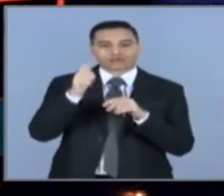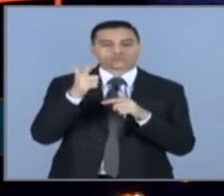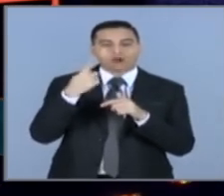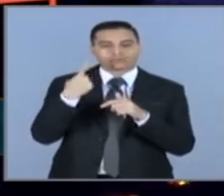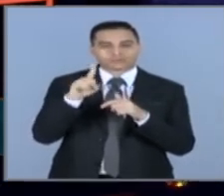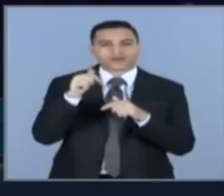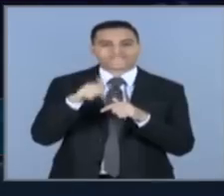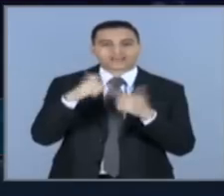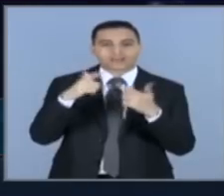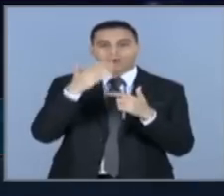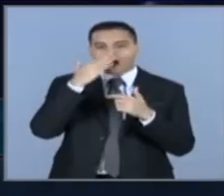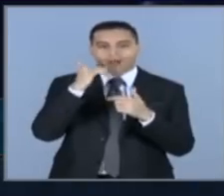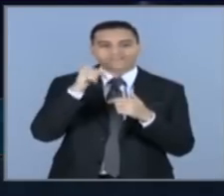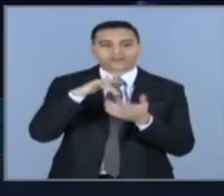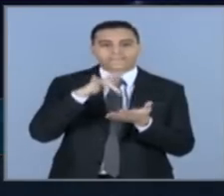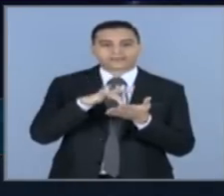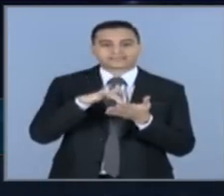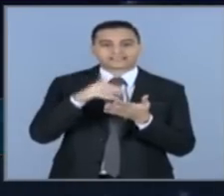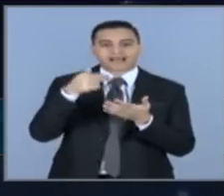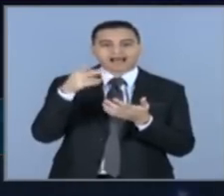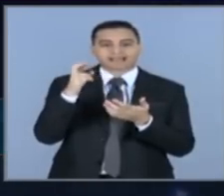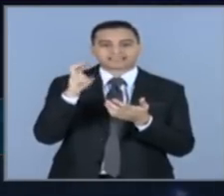صح. في أي دولة عربية تقع مدينة غزة؟